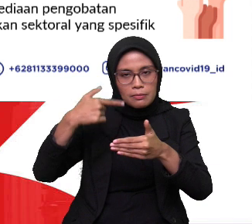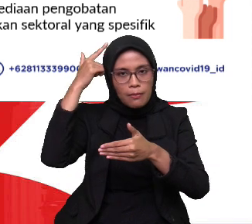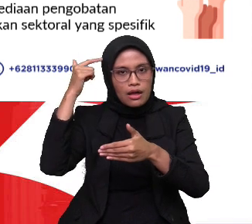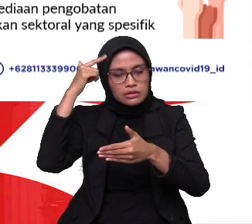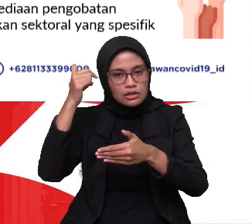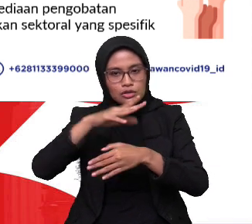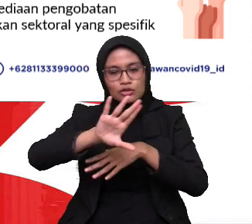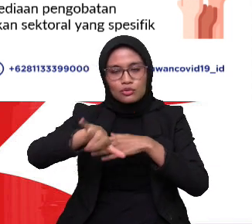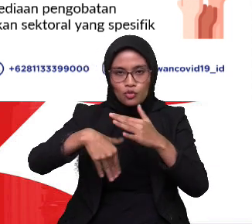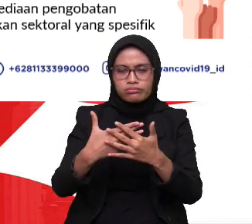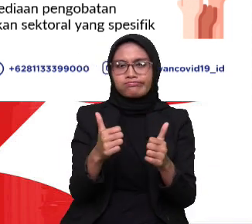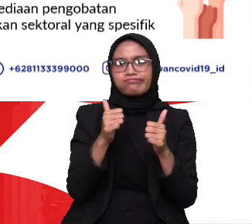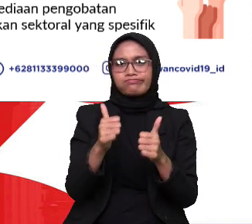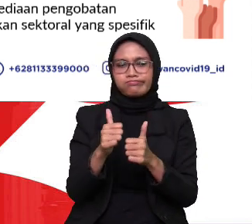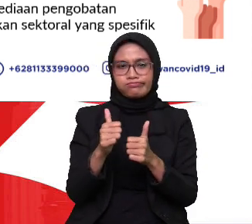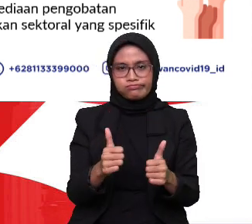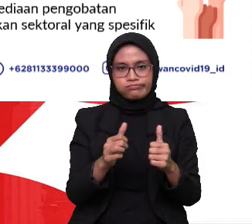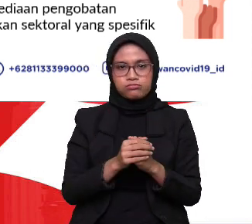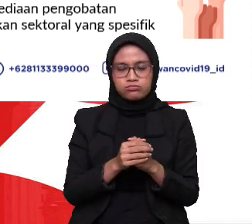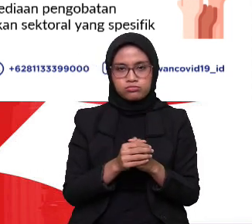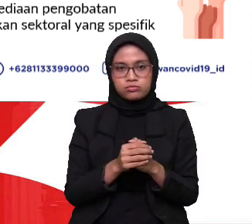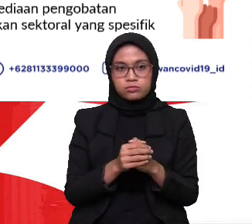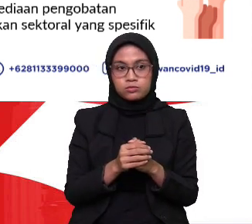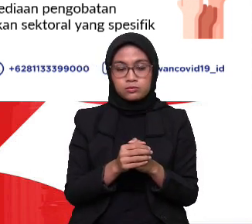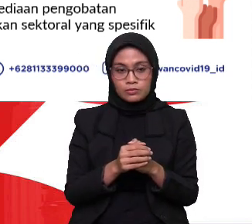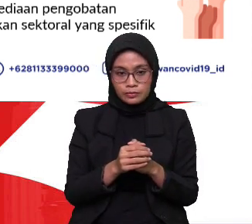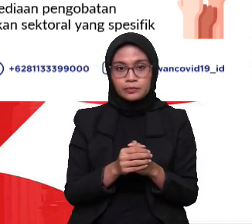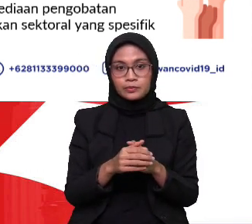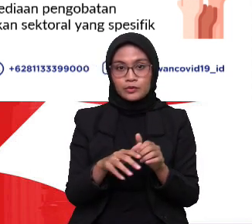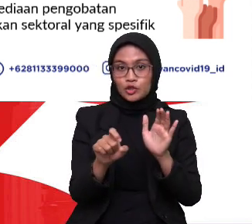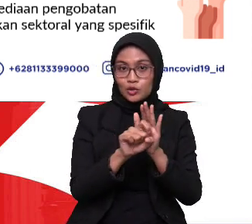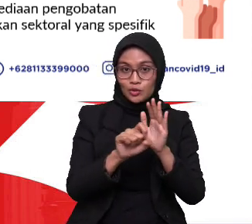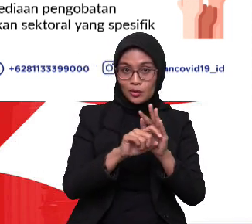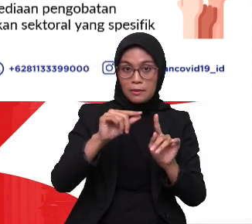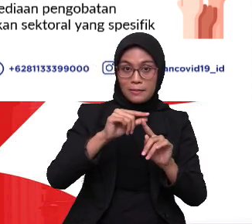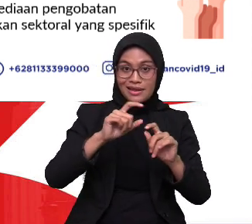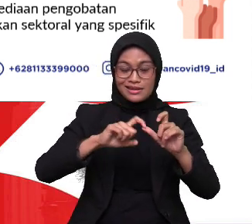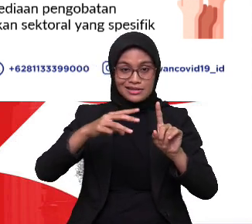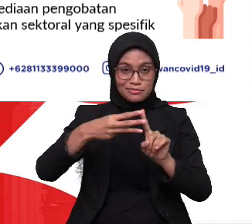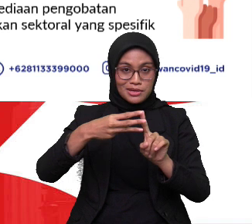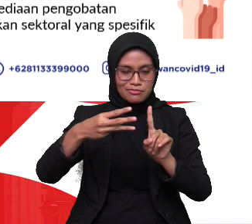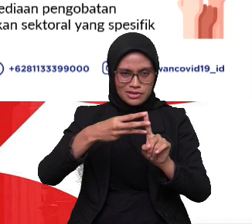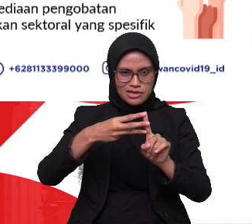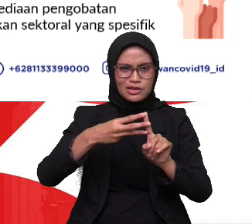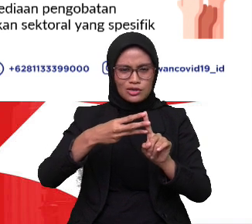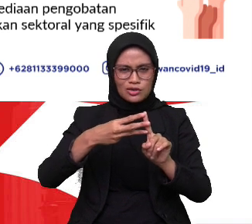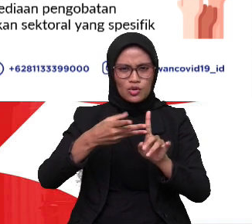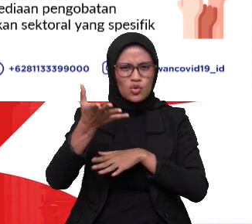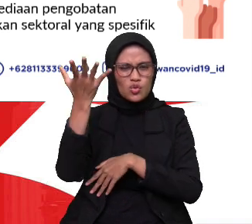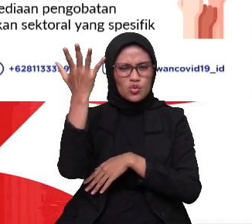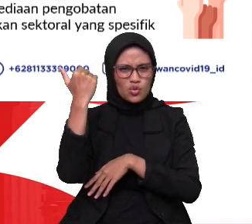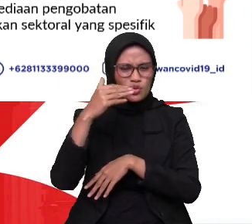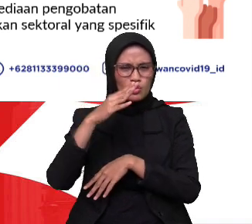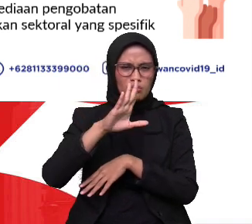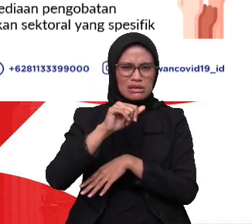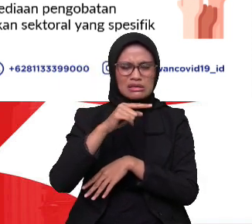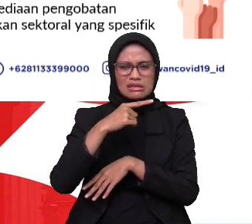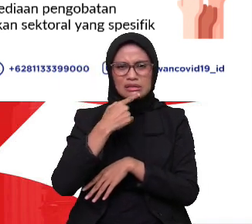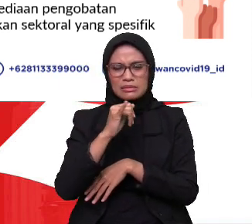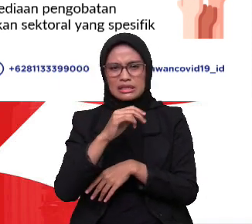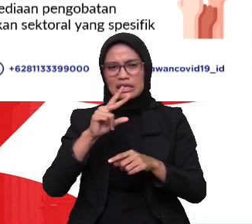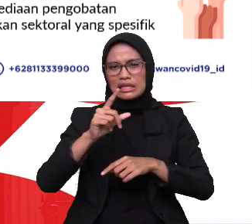individu contohnya saat penerapan pspb yang mungkin masih cukup rigid dan ketat dalam